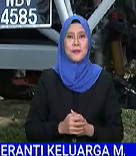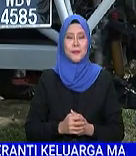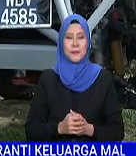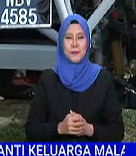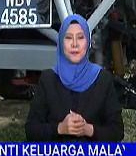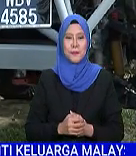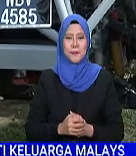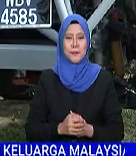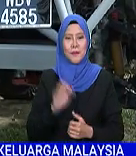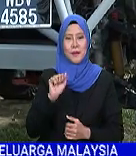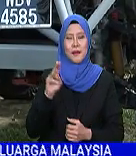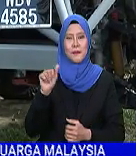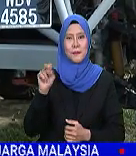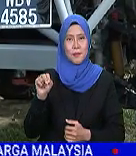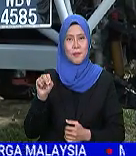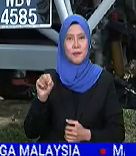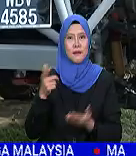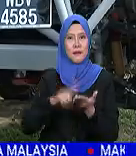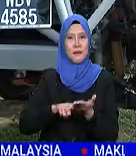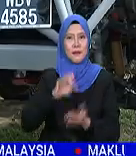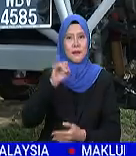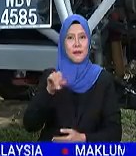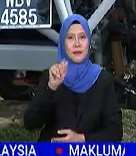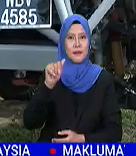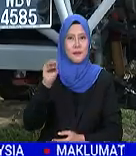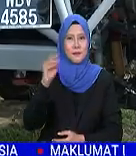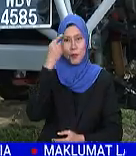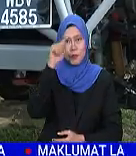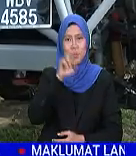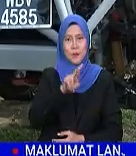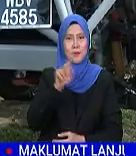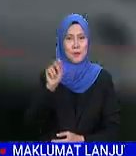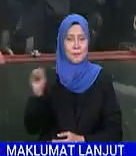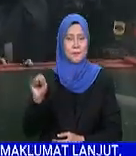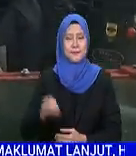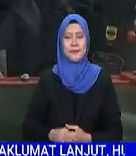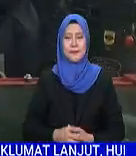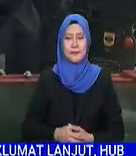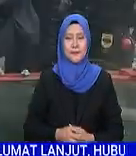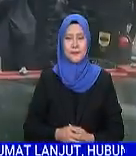Amin Fauzi, Laporan JAKIM untuk RTI.